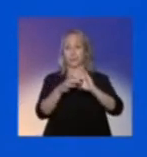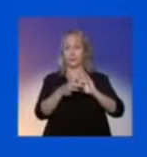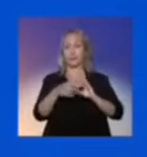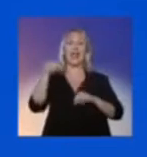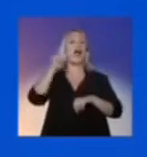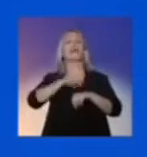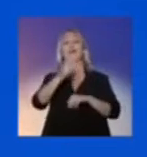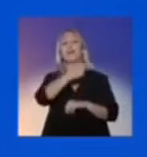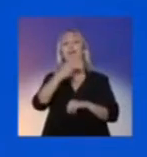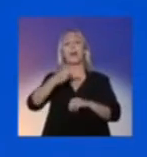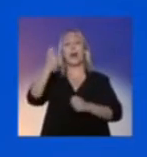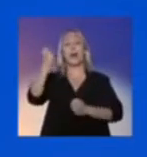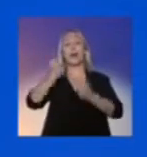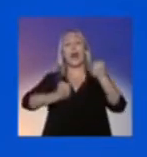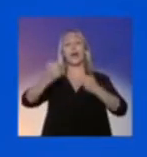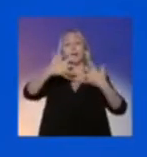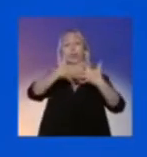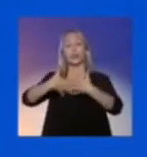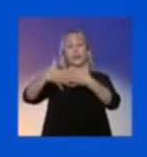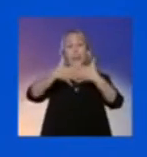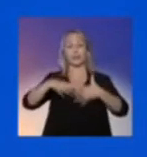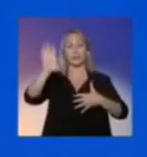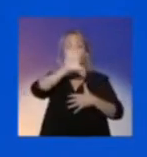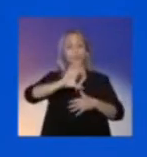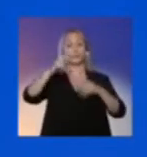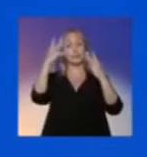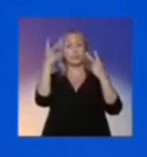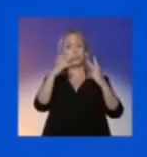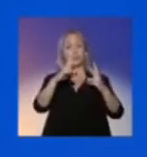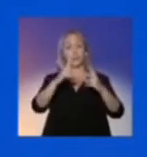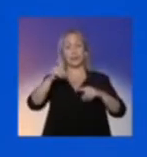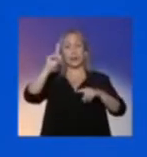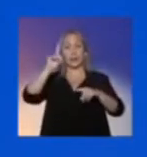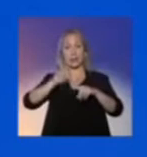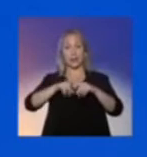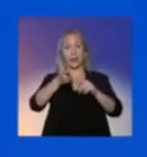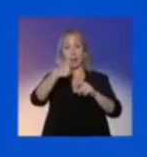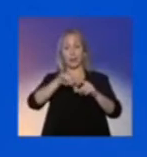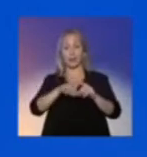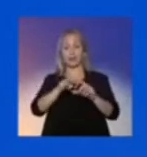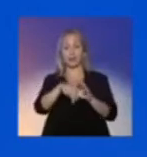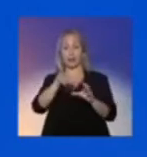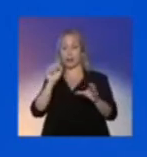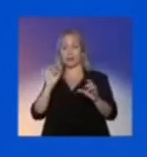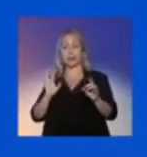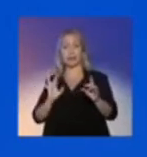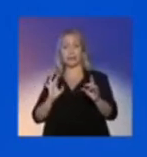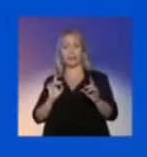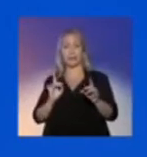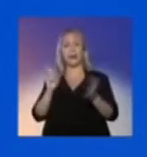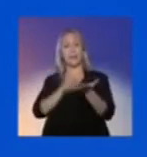εφοδιασμού της αυτοκινητοβιομηχανίας της Ευρωπαϊκής και στην Ελλάδα είμαστε τελείως απ' έξω από αυτήν την